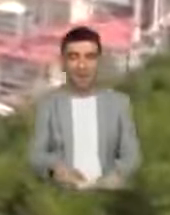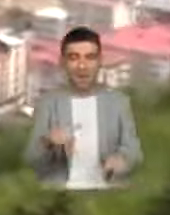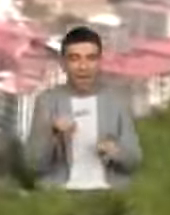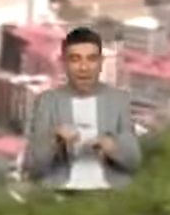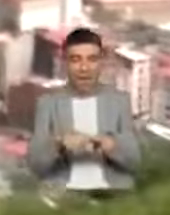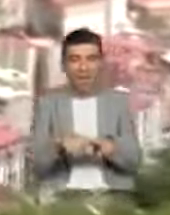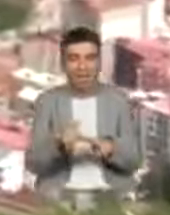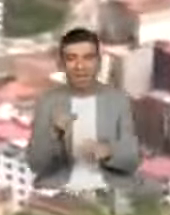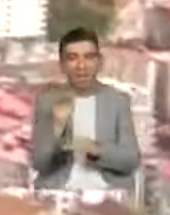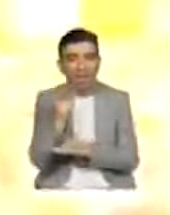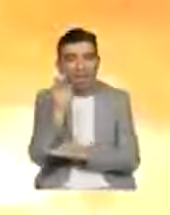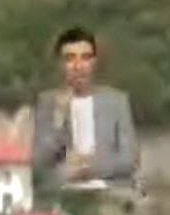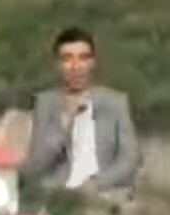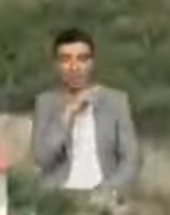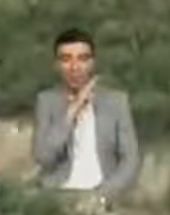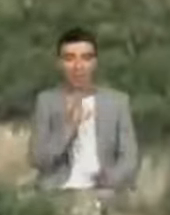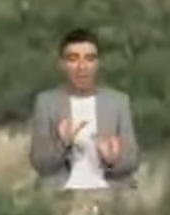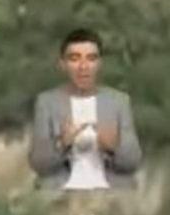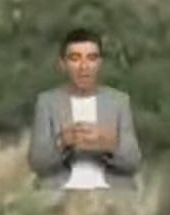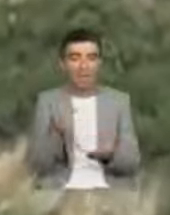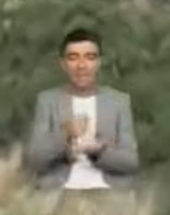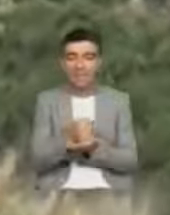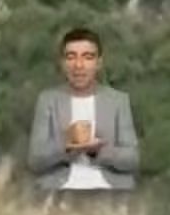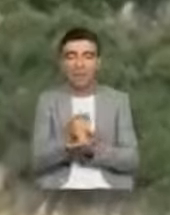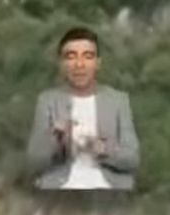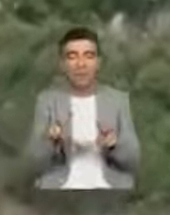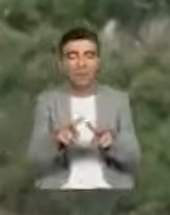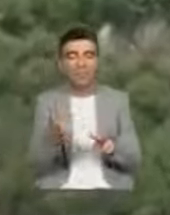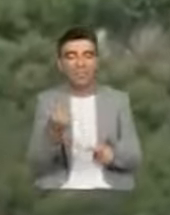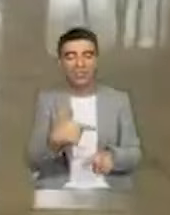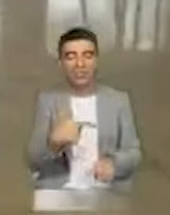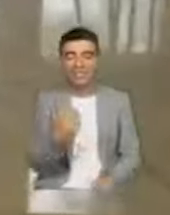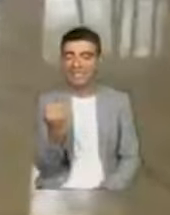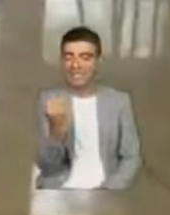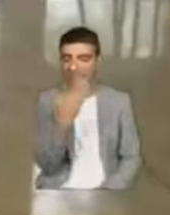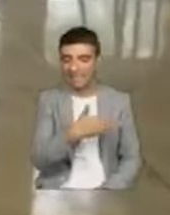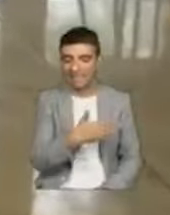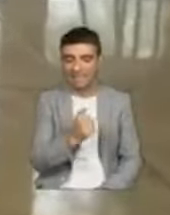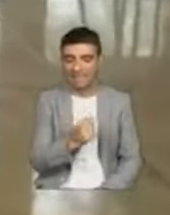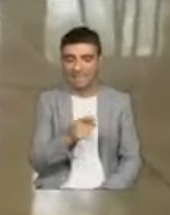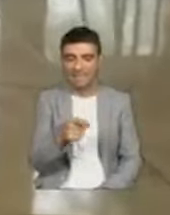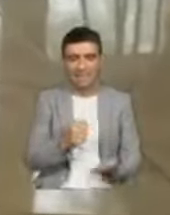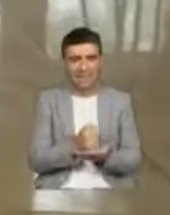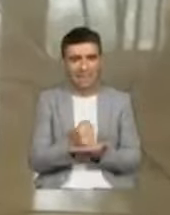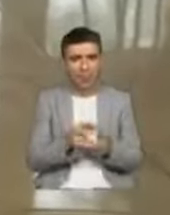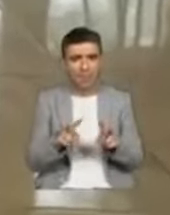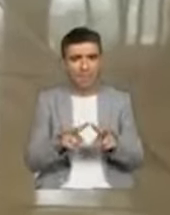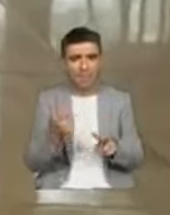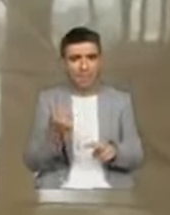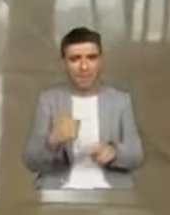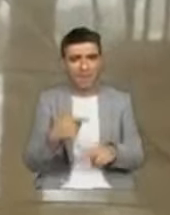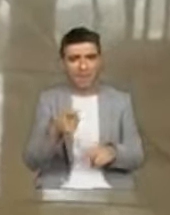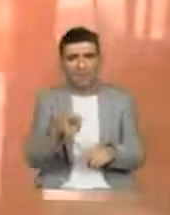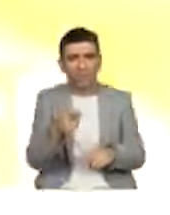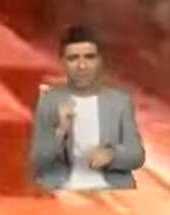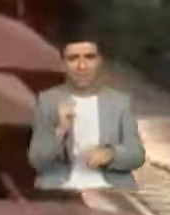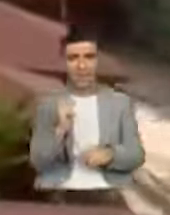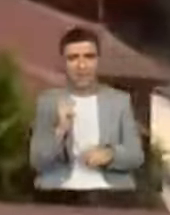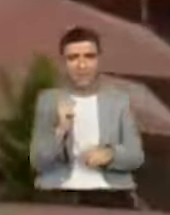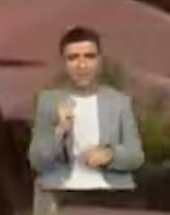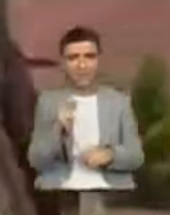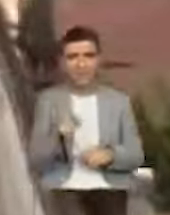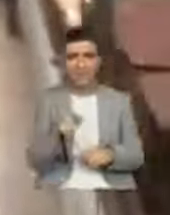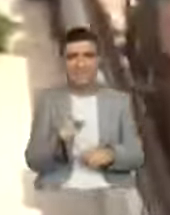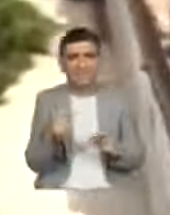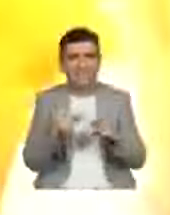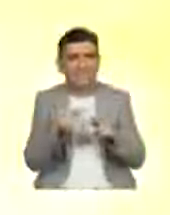Alişan'la Hayata Gülümse ekibi Trabzon'un Maçka ilçesine gitti. Trabzon Maçka Madaracı köyündeyiz.